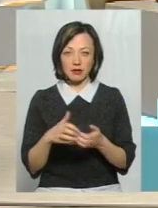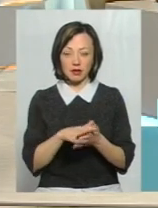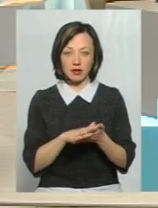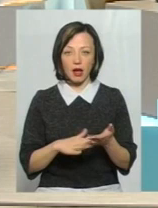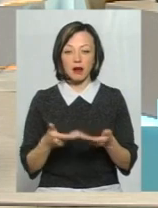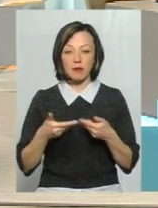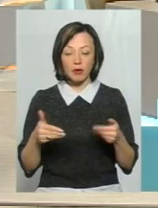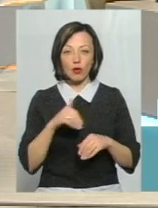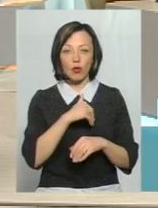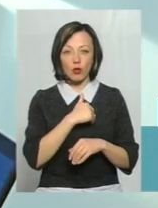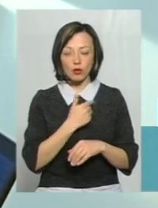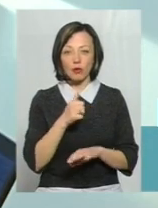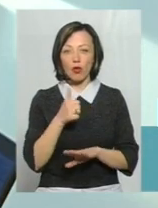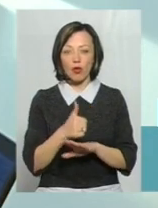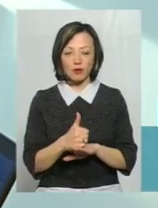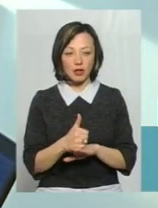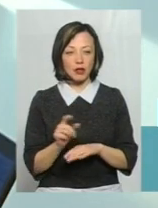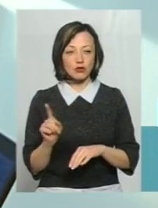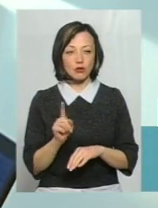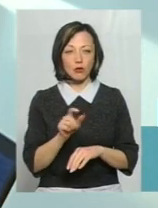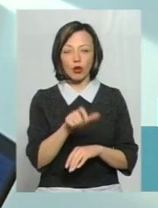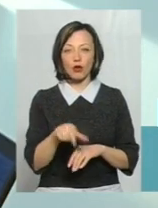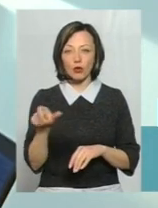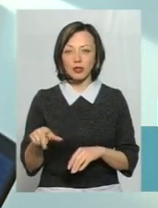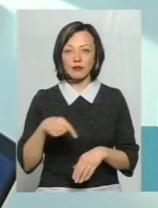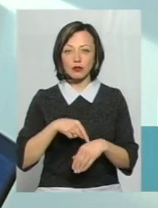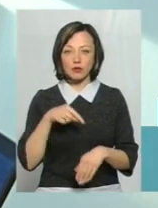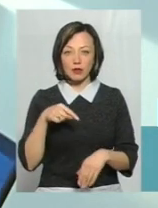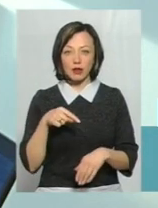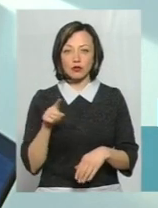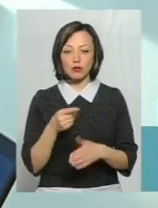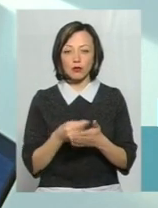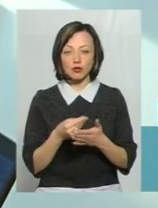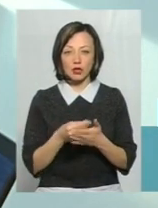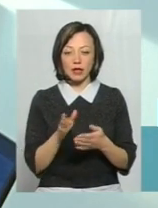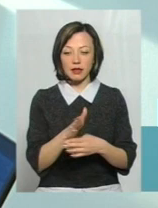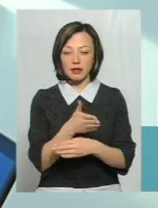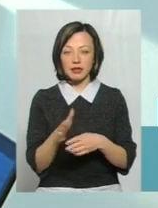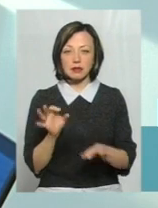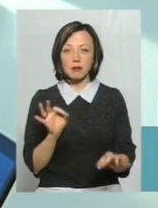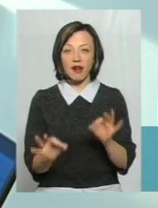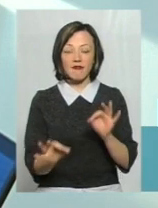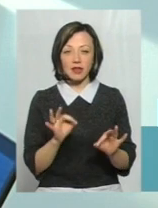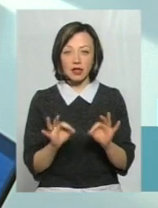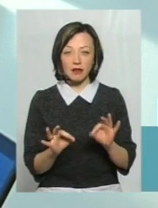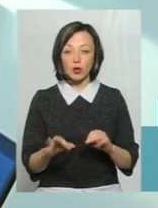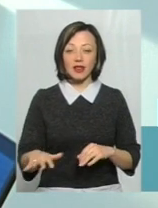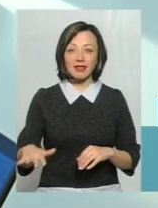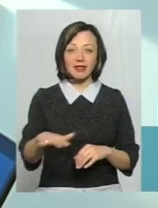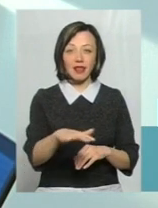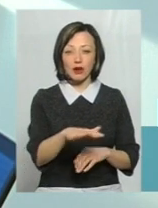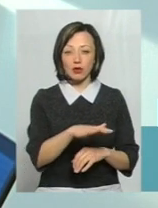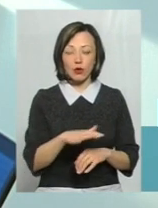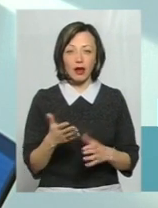Ми хочемо, саме головне, щоб люди відчували, що бюджет ділиться справедливо. Щоб ті території, які